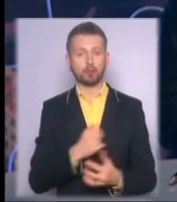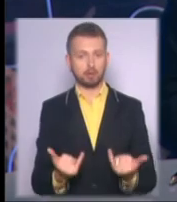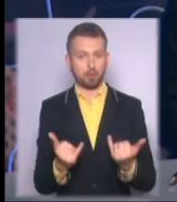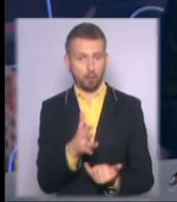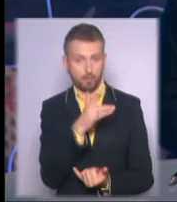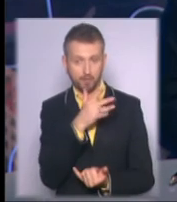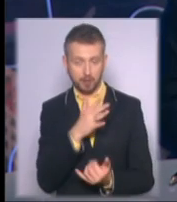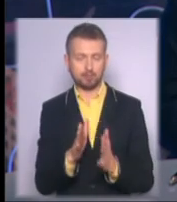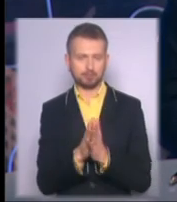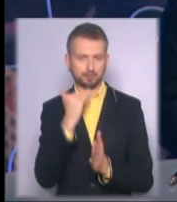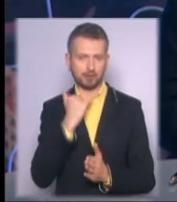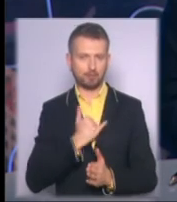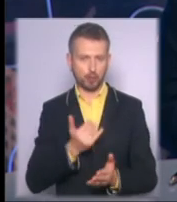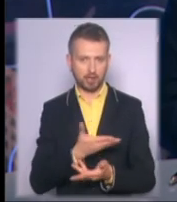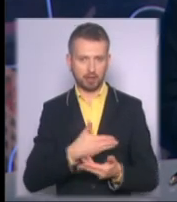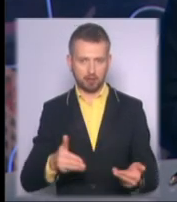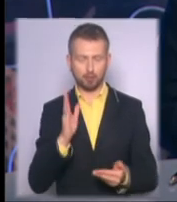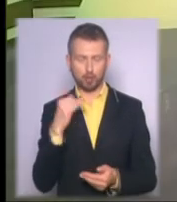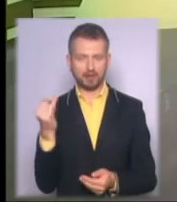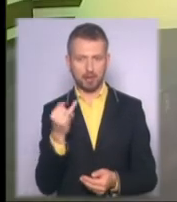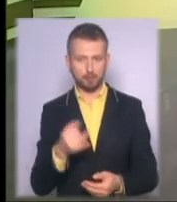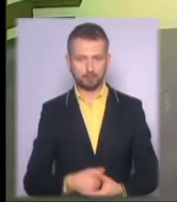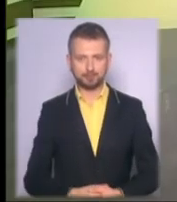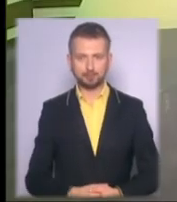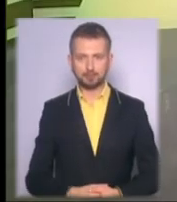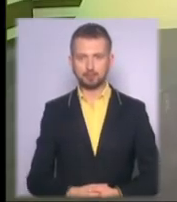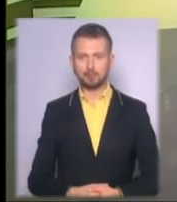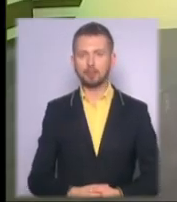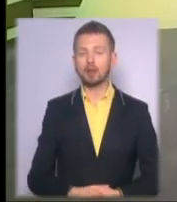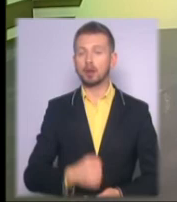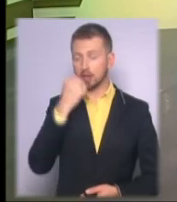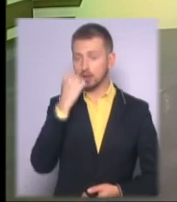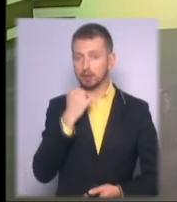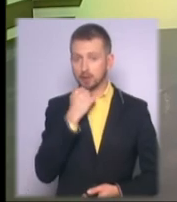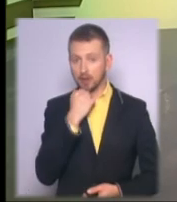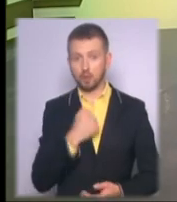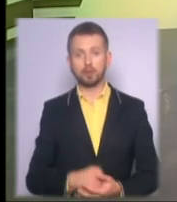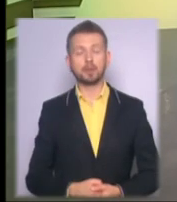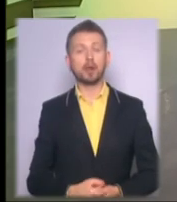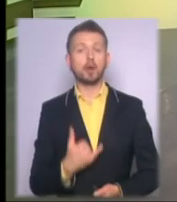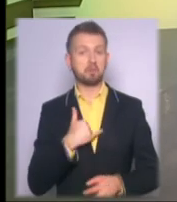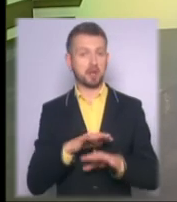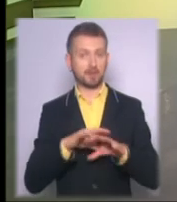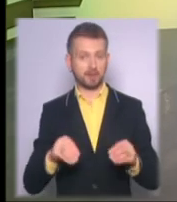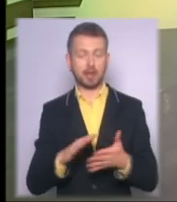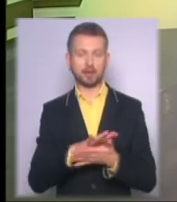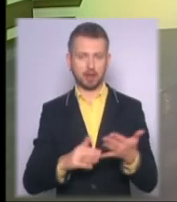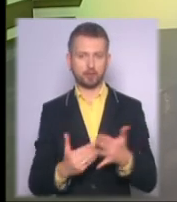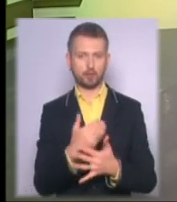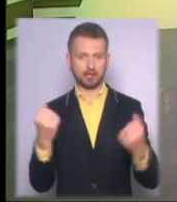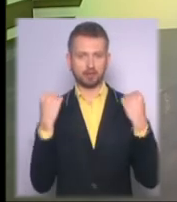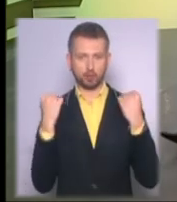долучайтеся до нашої дискусії. Переконаний, буде цікаво. Дякую. Сергій Дико, у мене все на цю годину. Далі